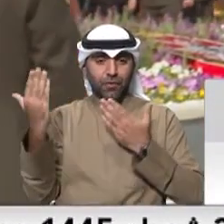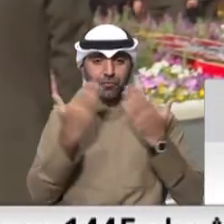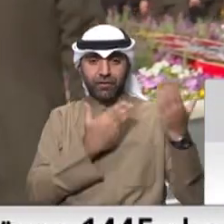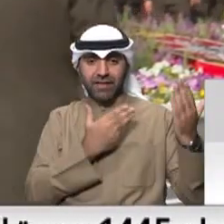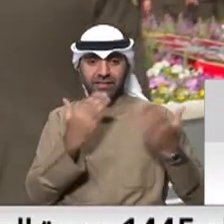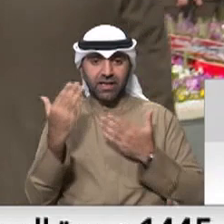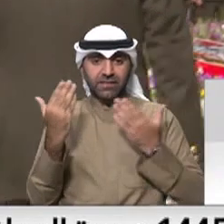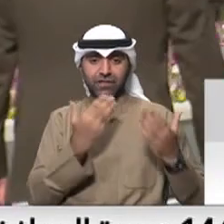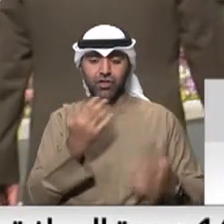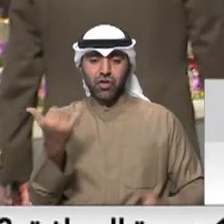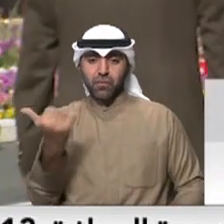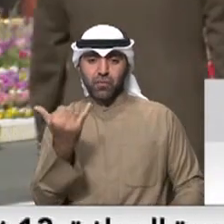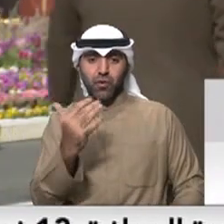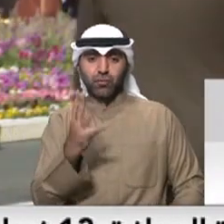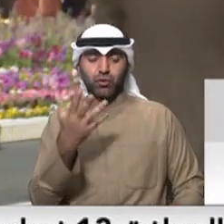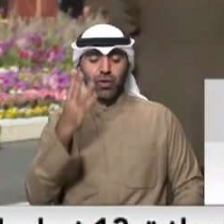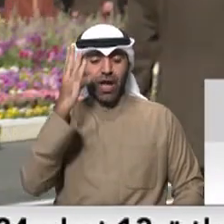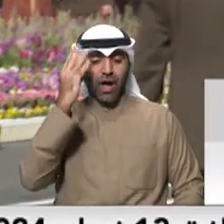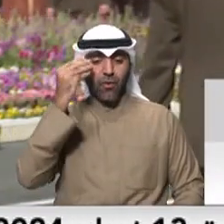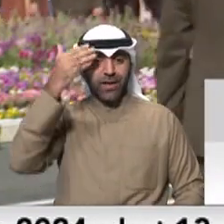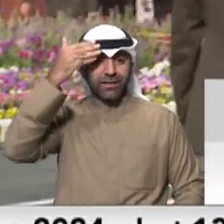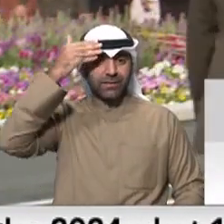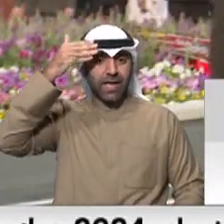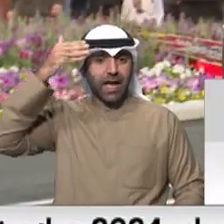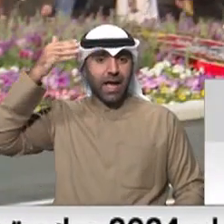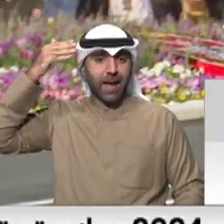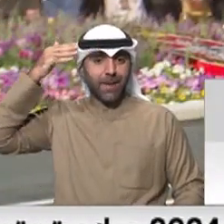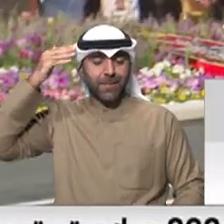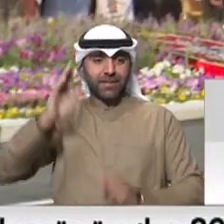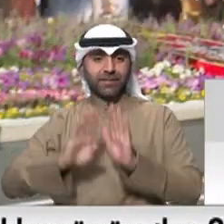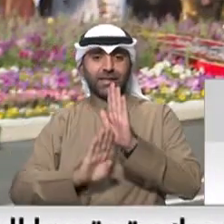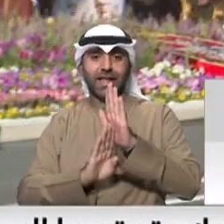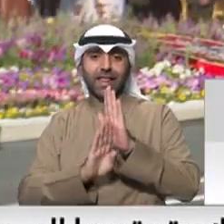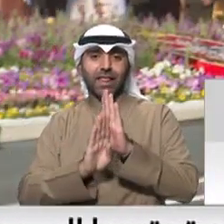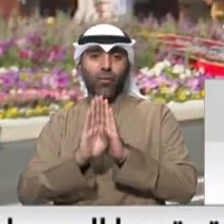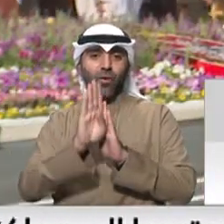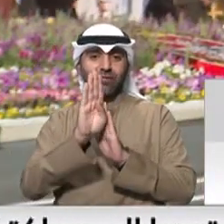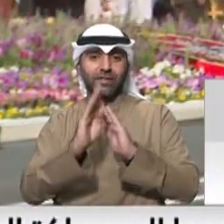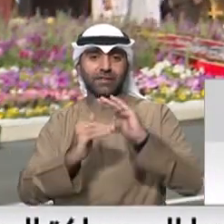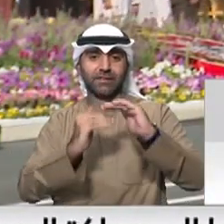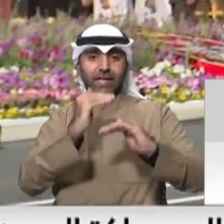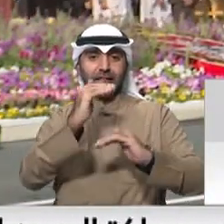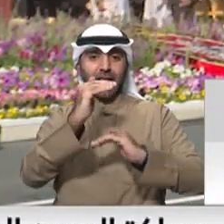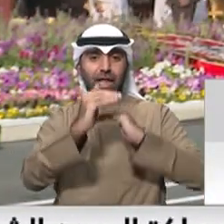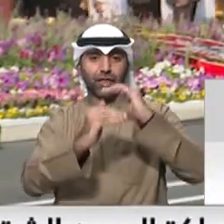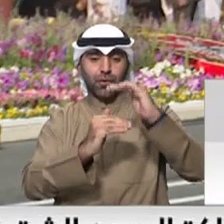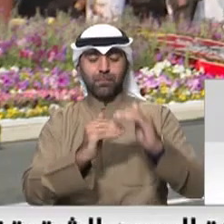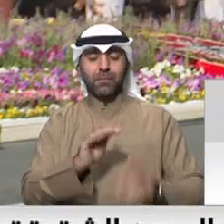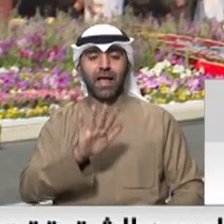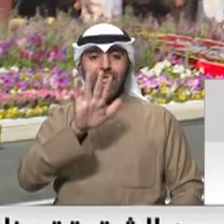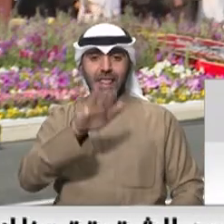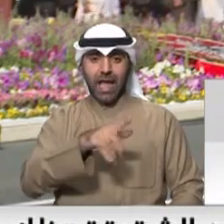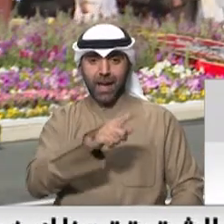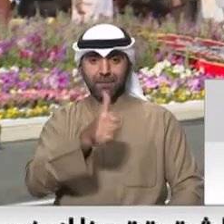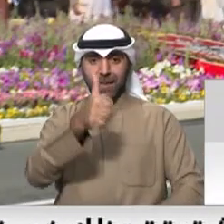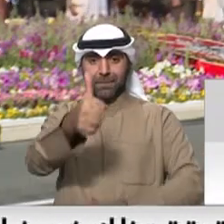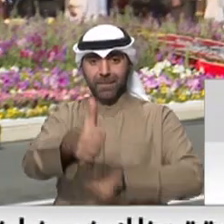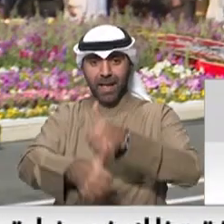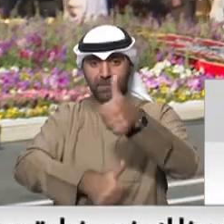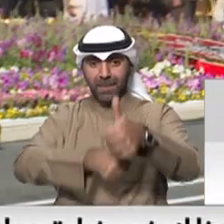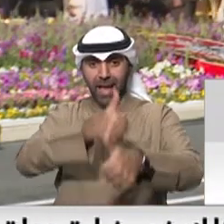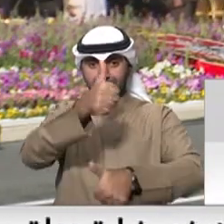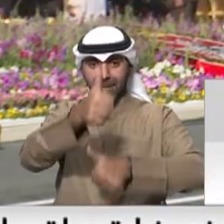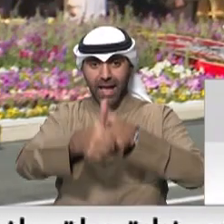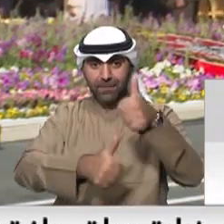على الدبلوم العلوم العسكرية، وتكون المواد اللي تدرس فيها هي مواد عسكرية بحتة بالإضافة إلى القانون